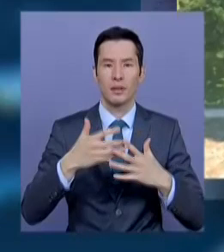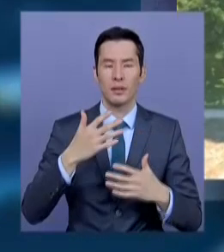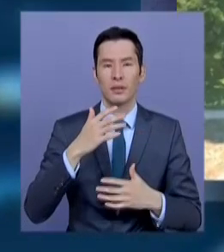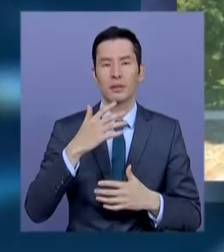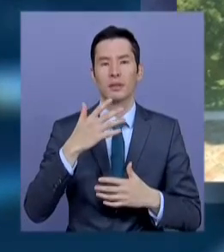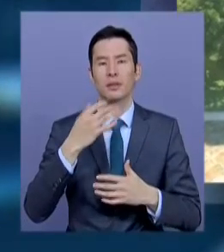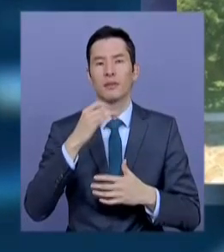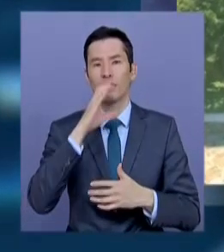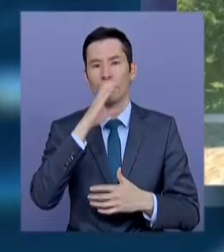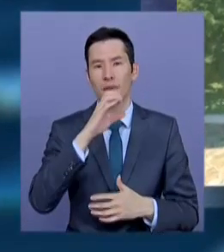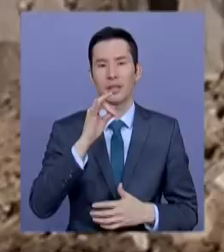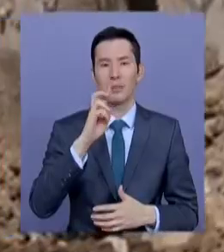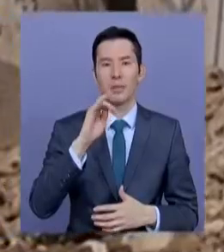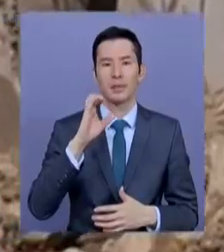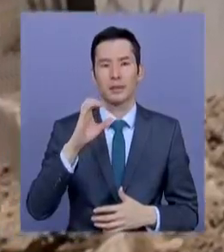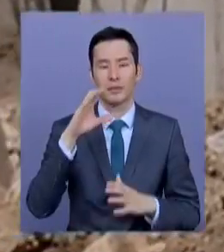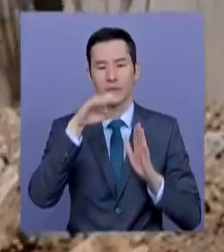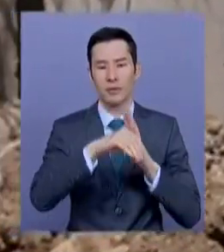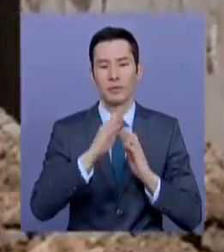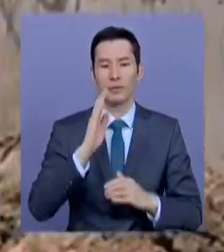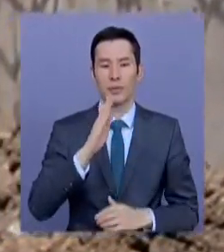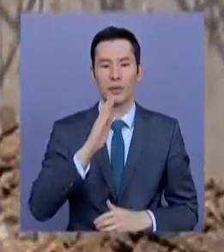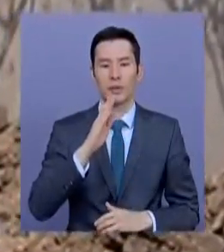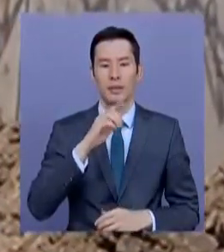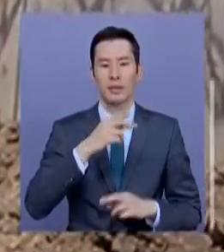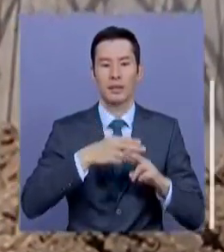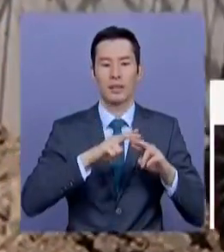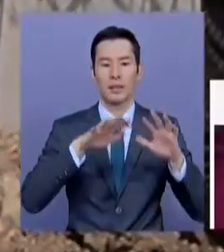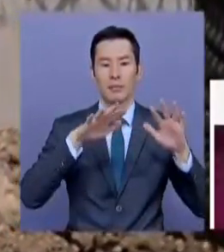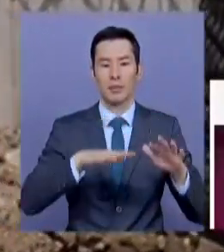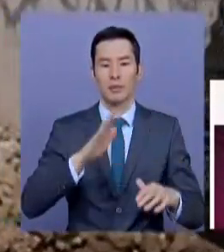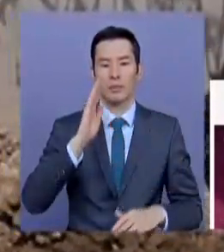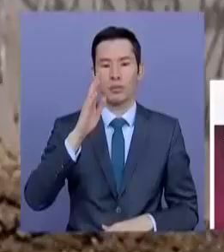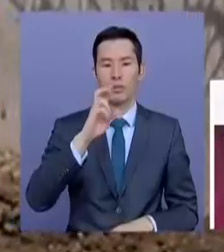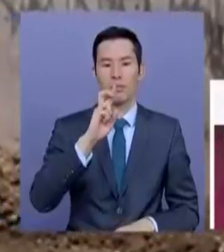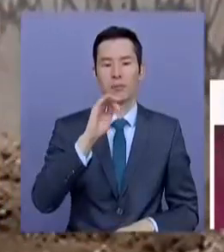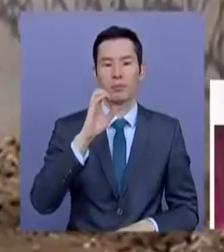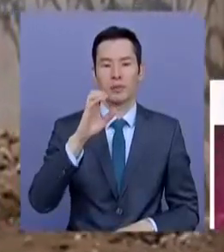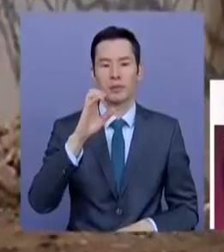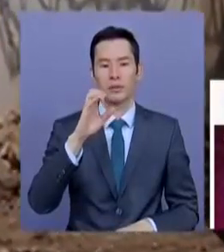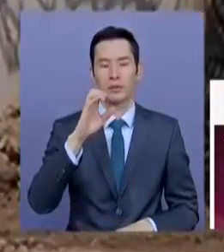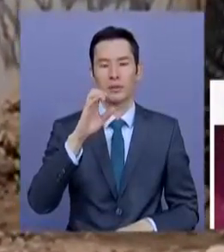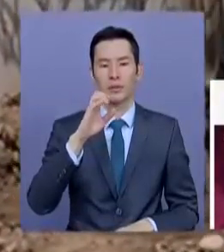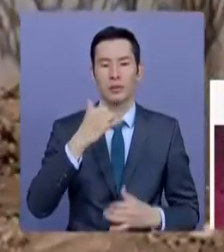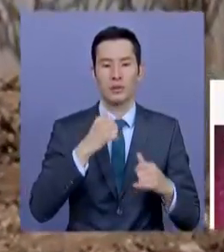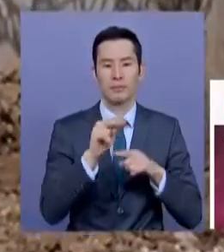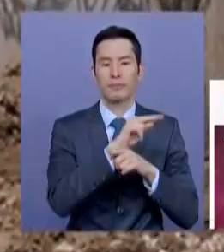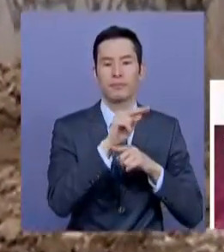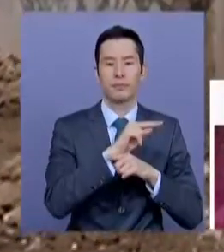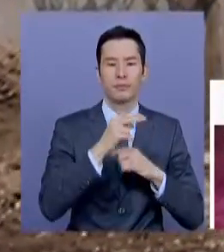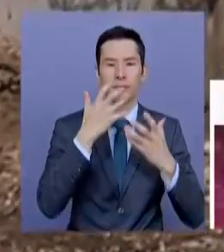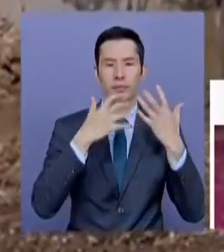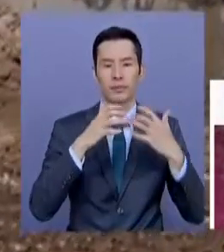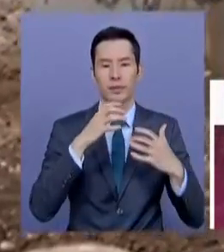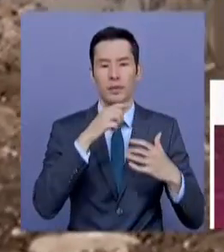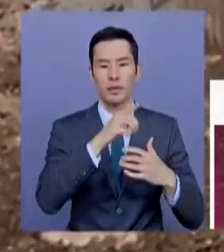барыстың апандары қарастырылған. Бұл жерде болашақта бар шүрет. Мұнда қазір құрылыс жұмыстары қызу жүріп жатыр. Мына